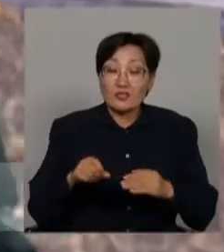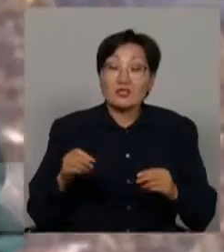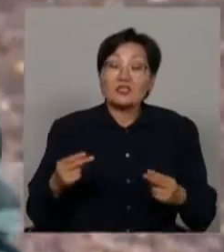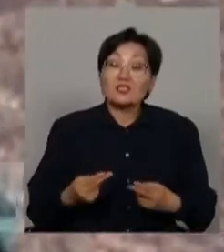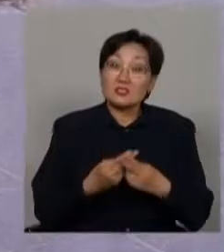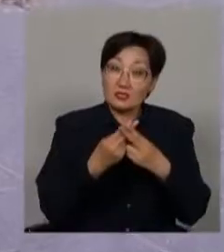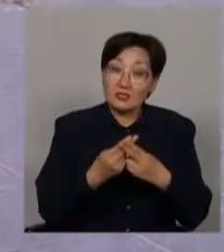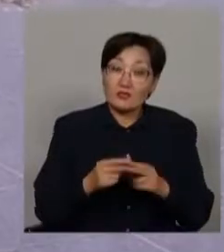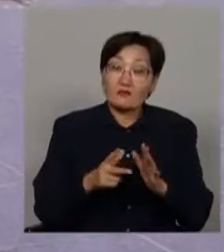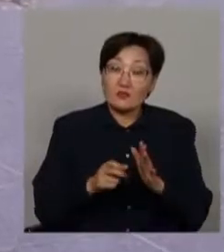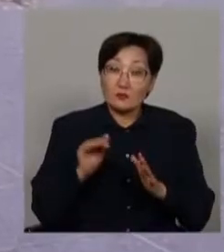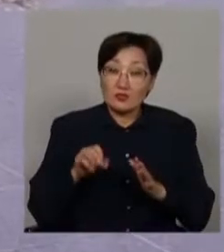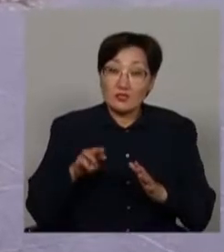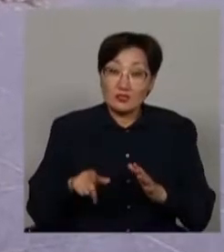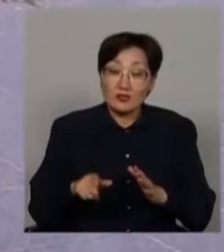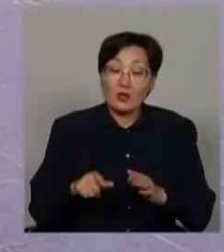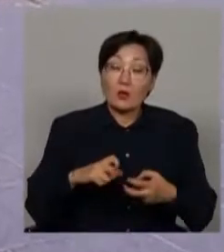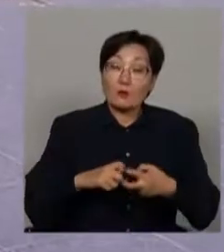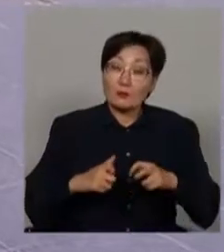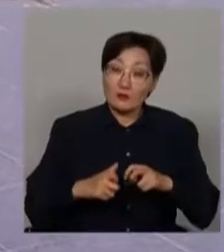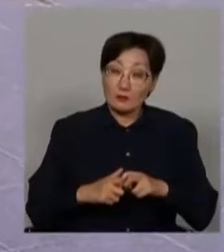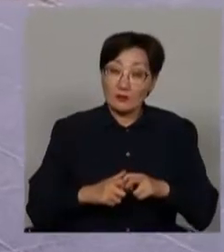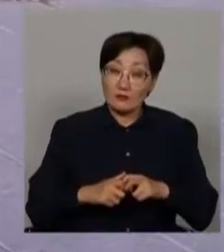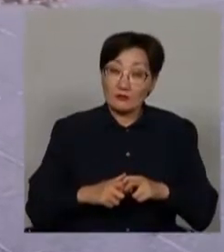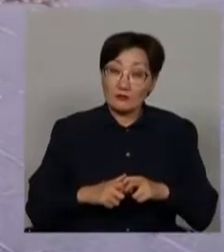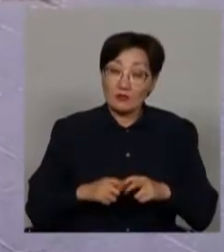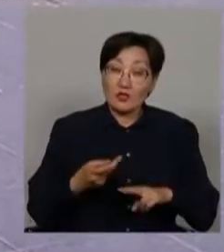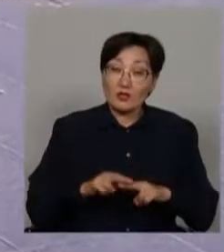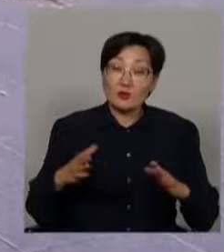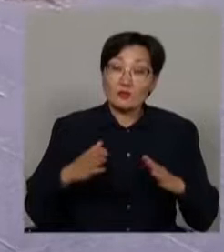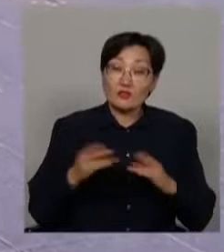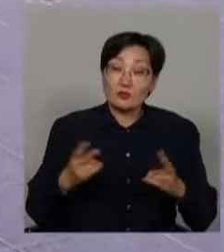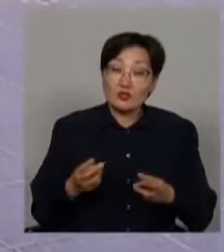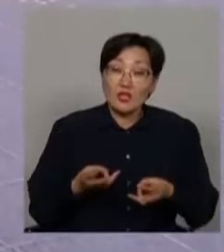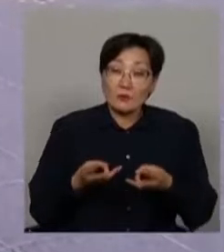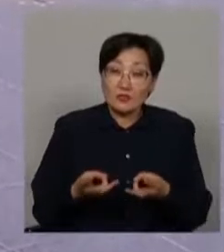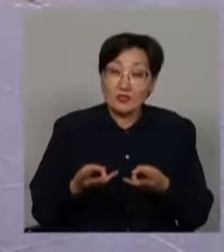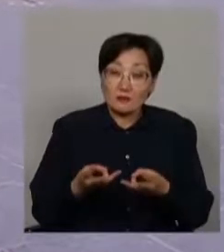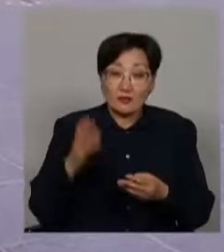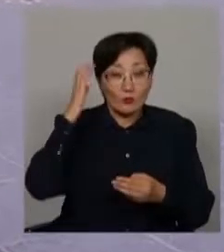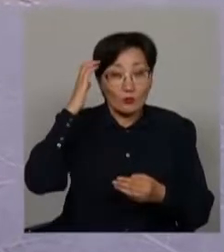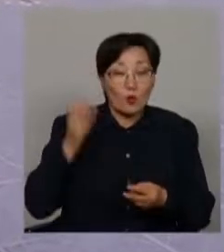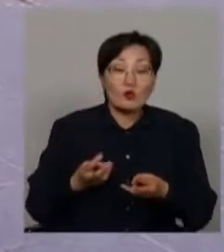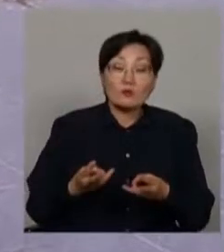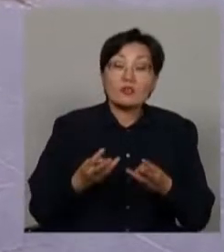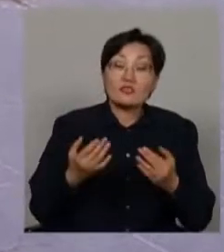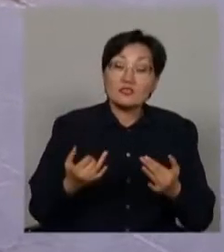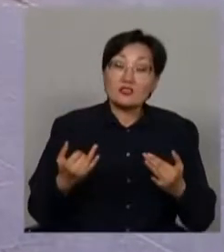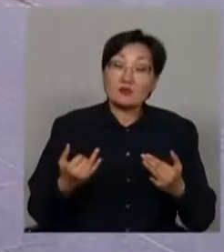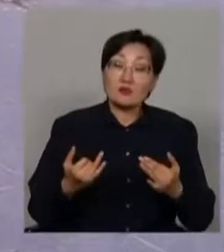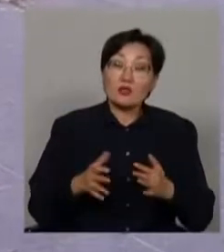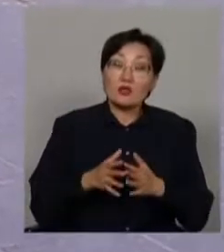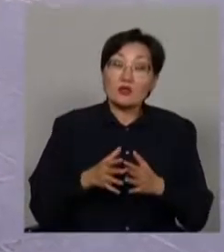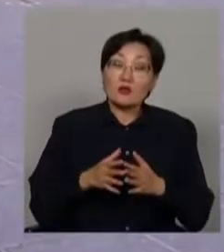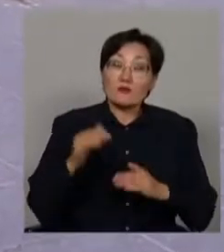тысяч тенге. Проблема как бы в том, что этот дом нужно отапливать углем. Вот. И сейчас-то как бы